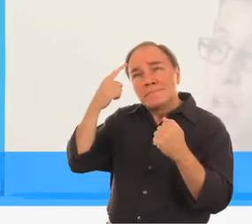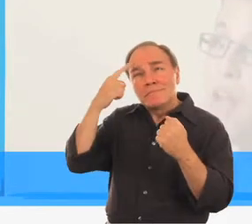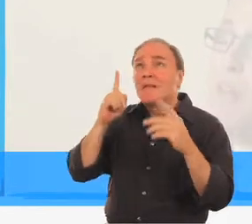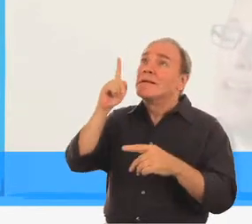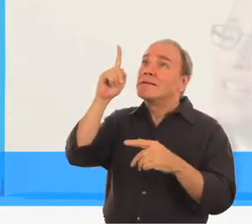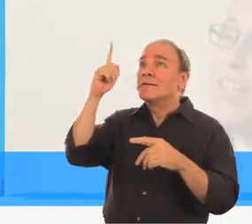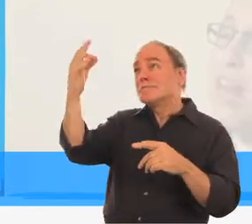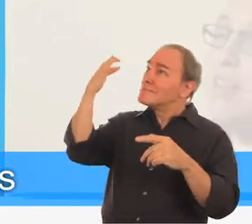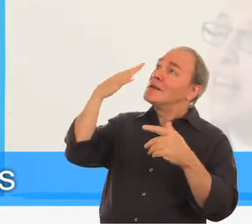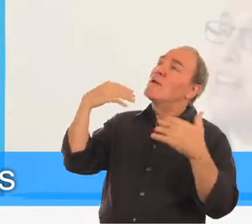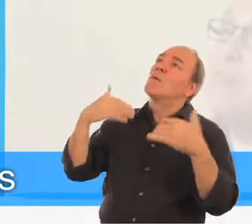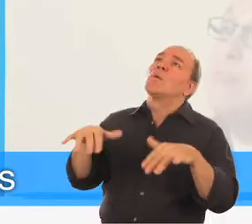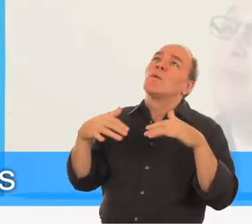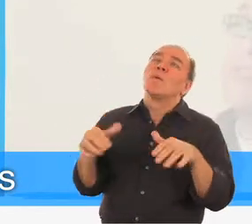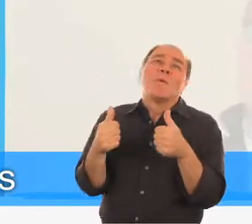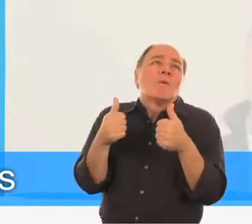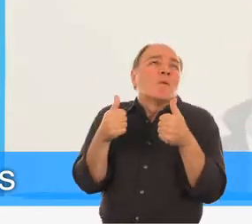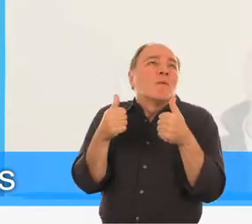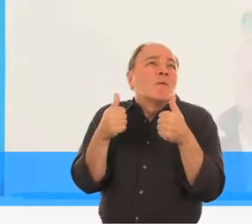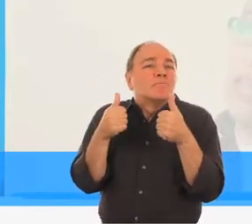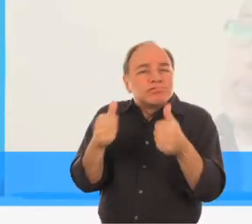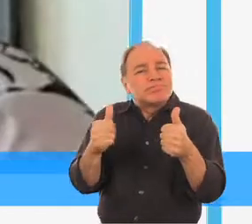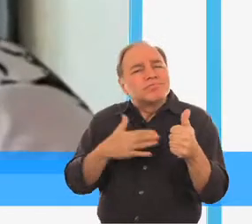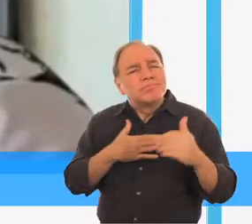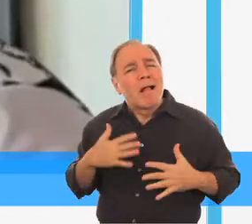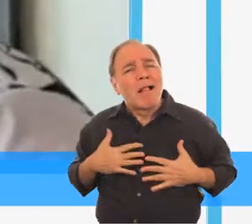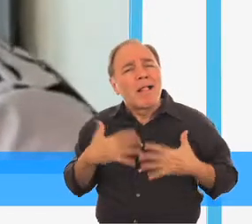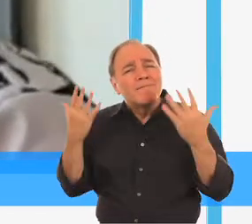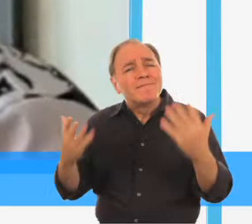Chanceux est un euphémisme. Je dirais que je suis une des personnes les plus bénies.